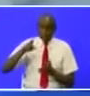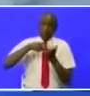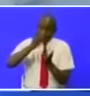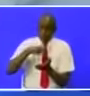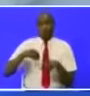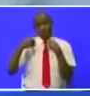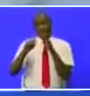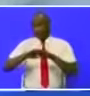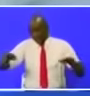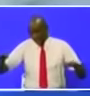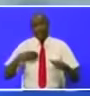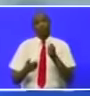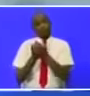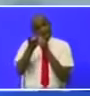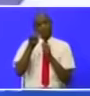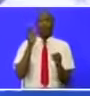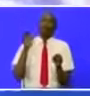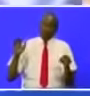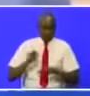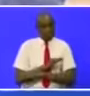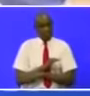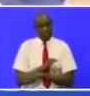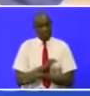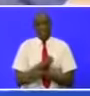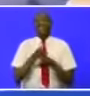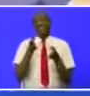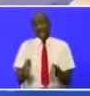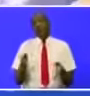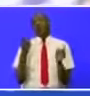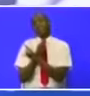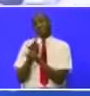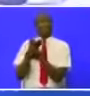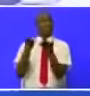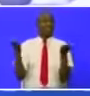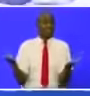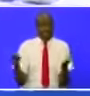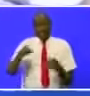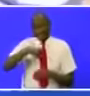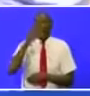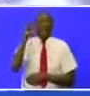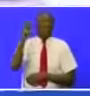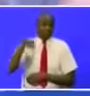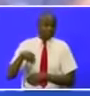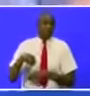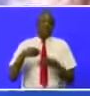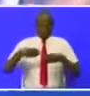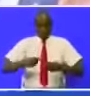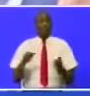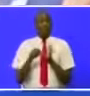ifanye nini iwa resettle na wasaidiwe vile inatakikana. Lakini sasa kuna mambo zingine zenye sisi kama IDPs